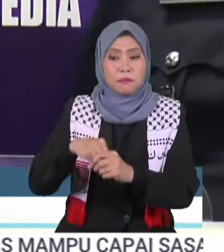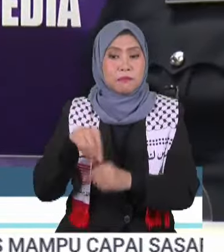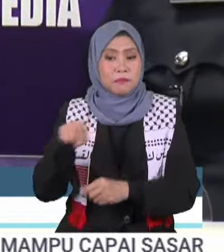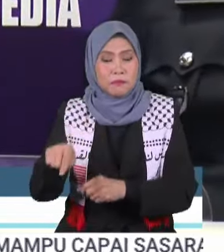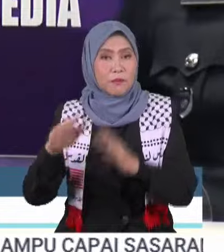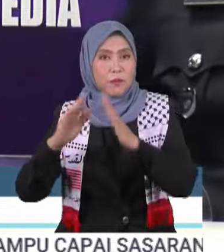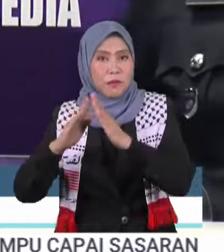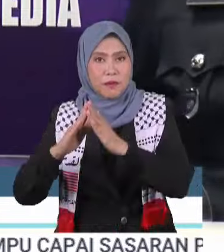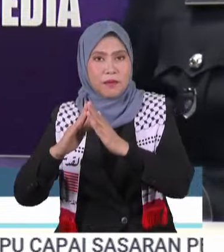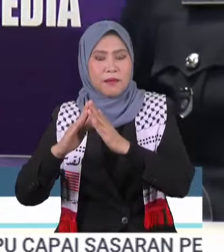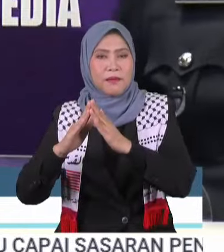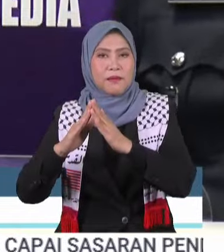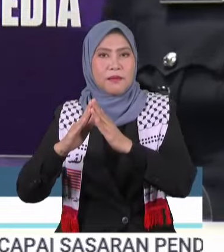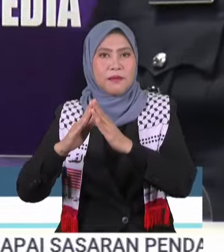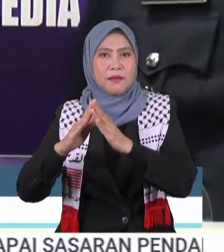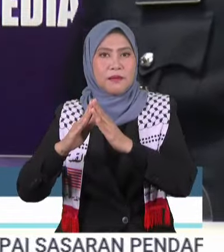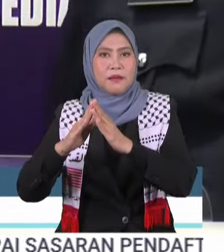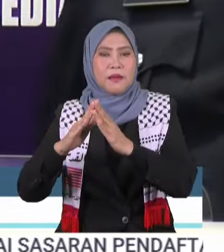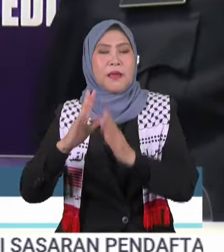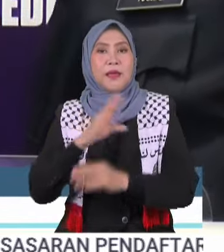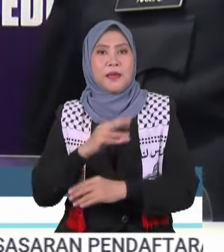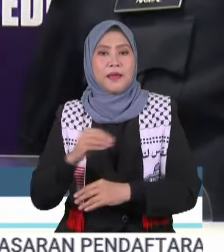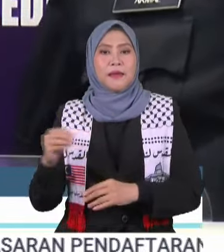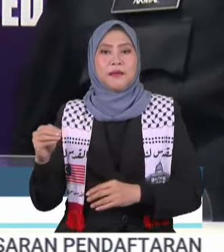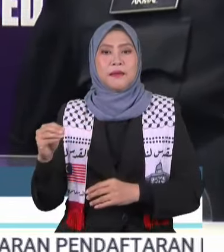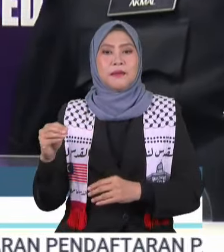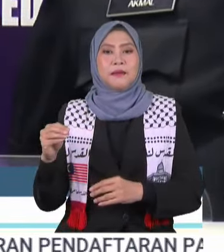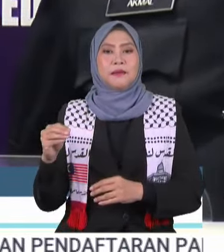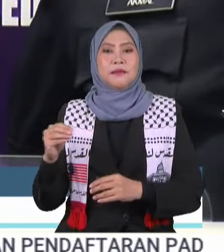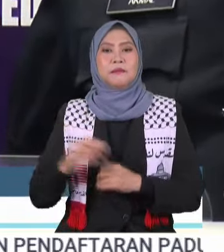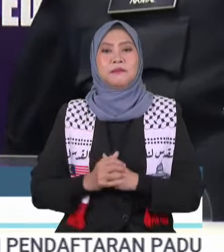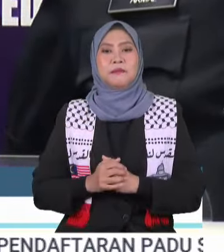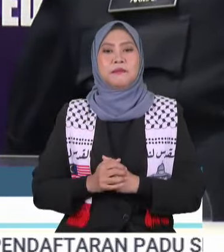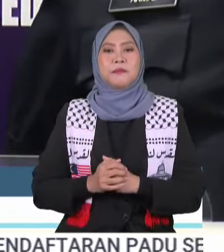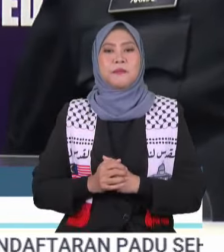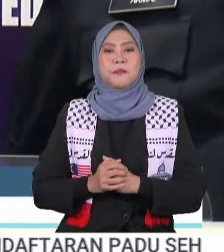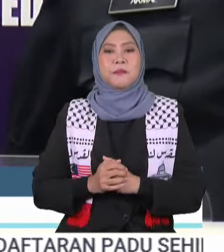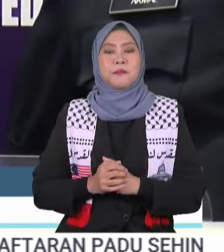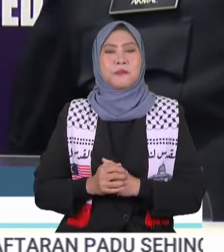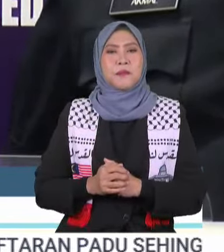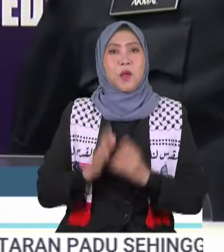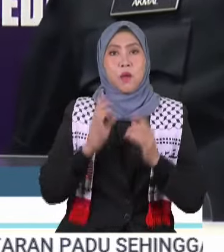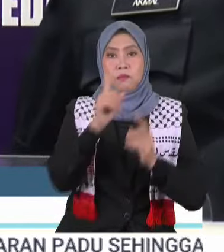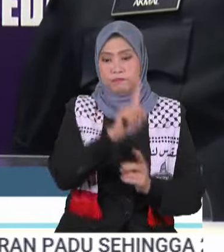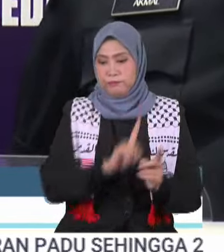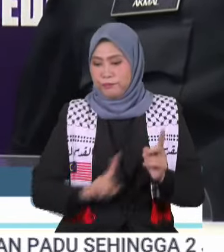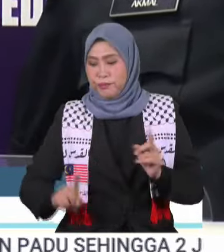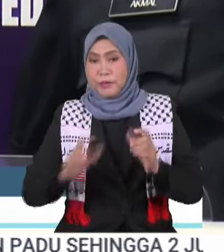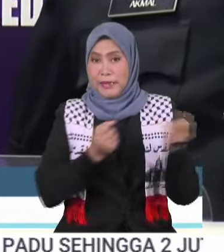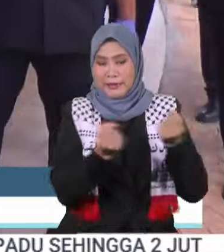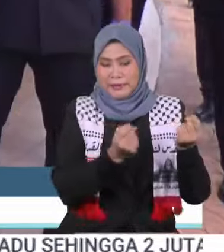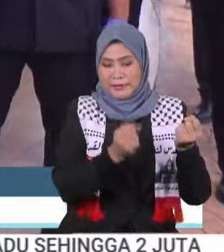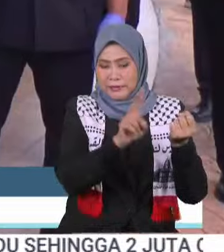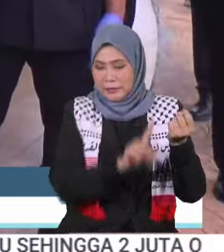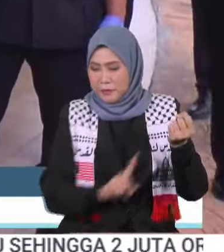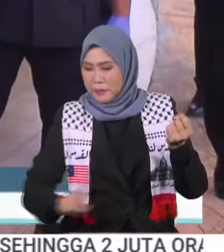tersebut, dan kemudian B1 akan turun dan menekan loceng beberapa